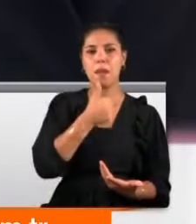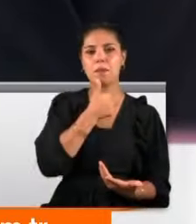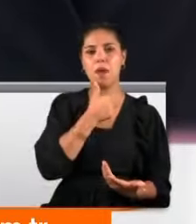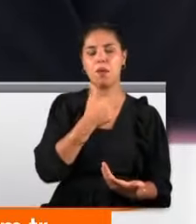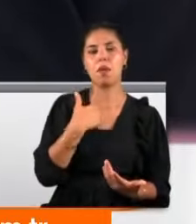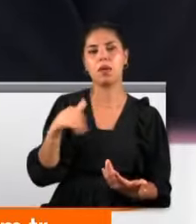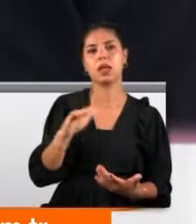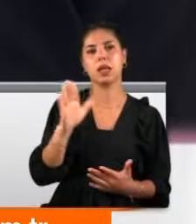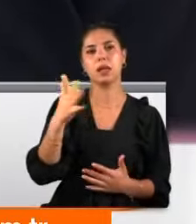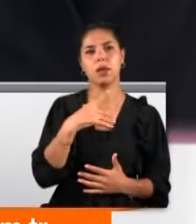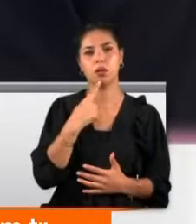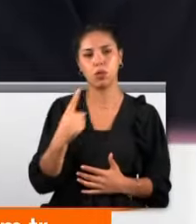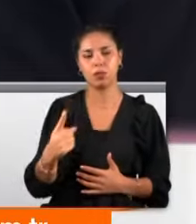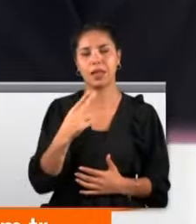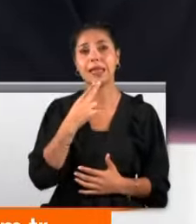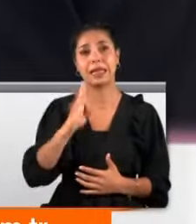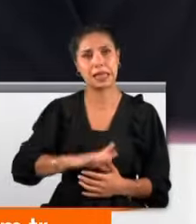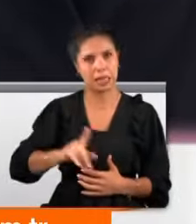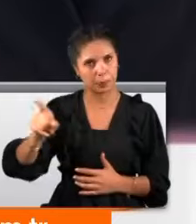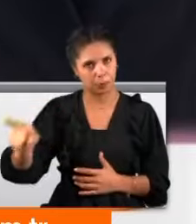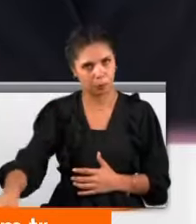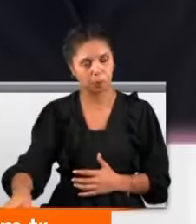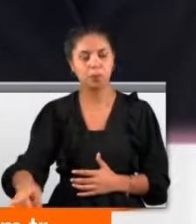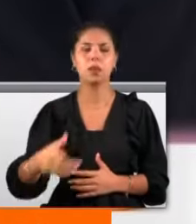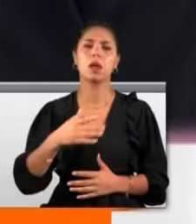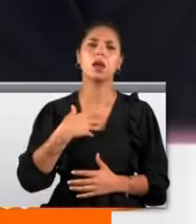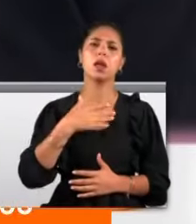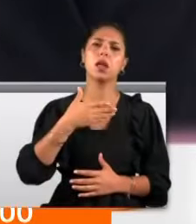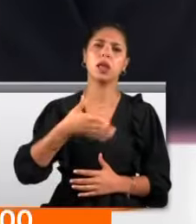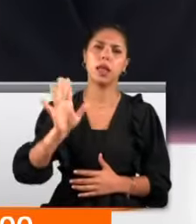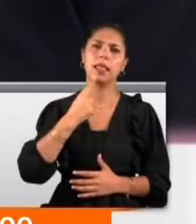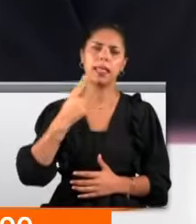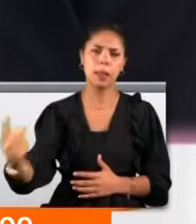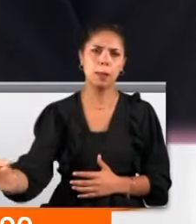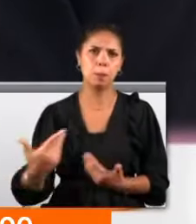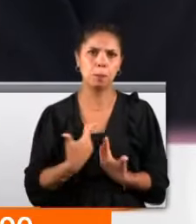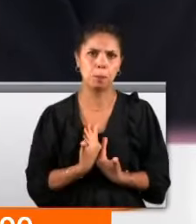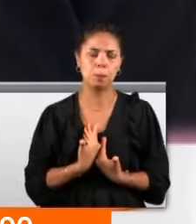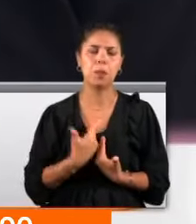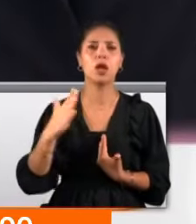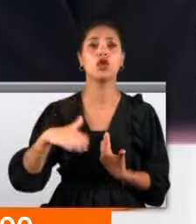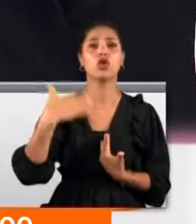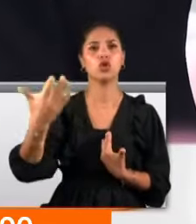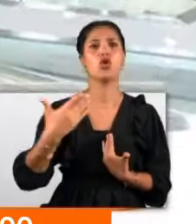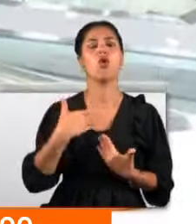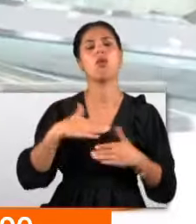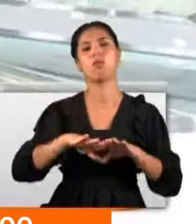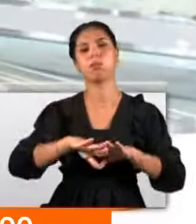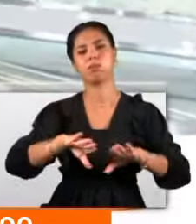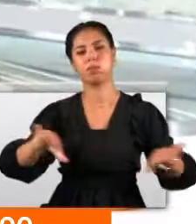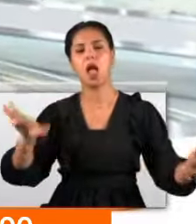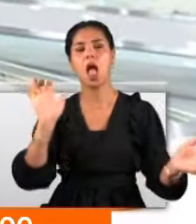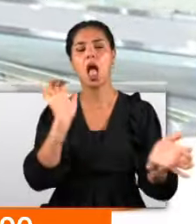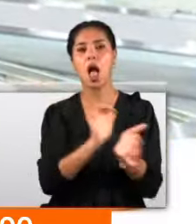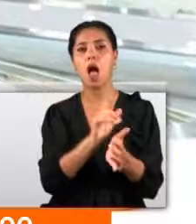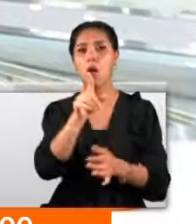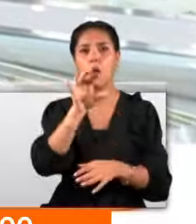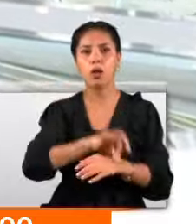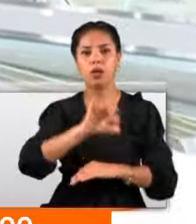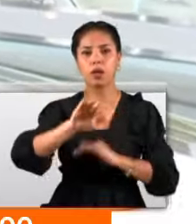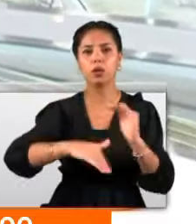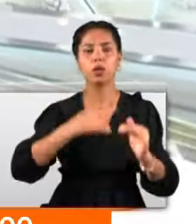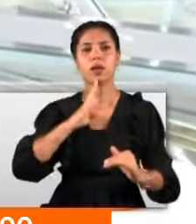yanına gideceğim dedi. Git madem kızım dedi. Ondan sonra ayrıldı benden. Aile o dakikadan